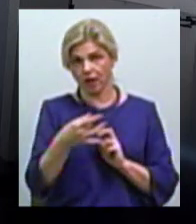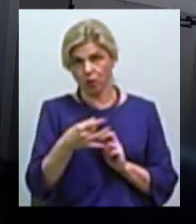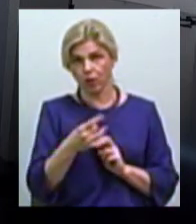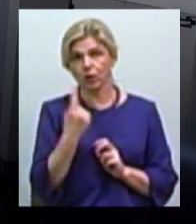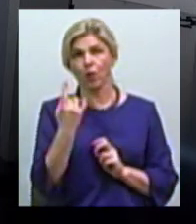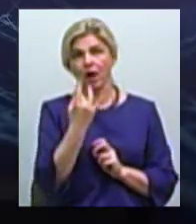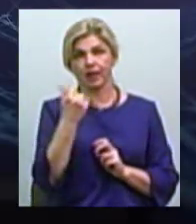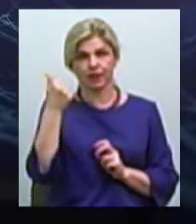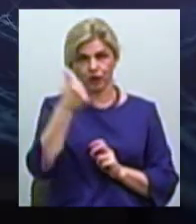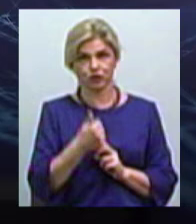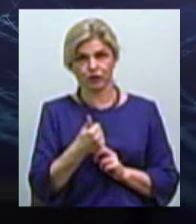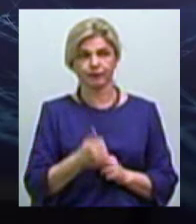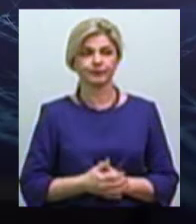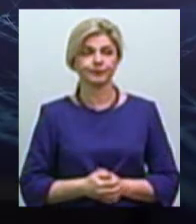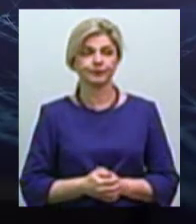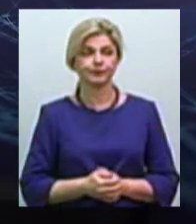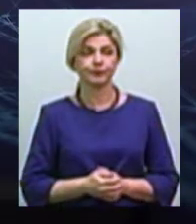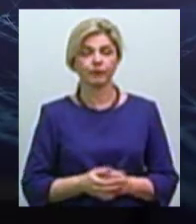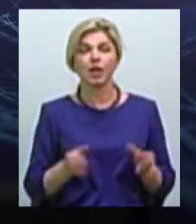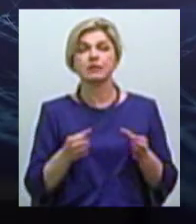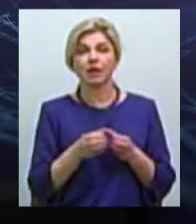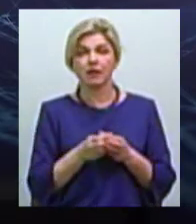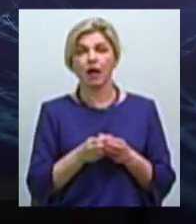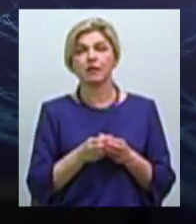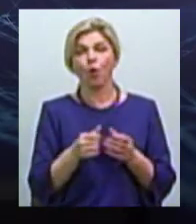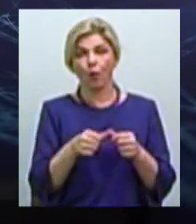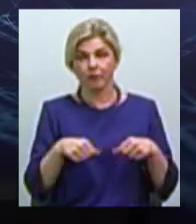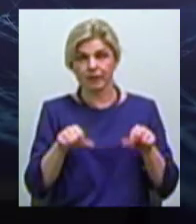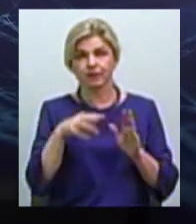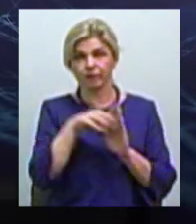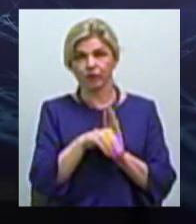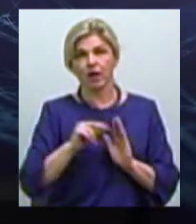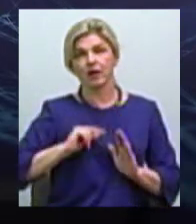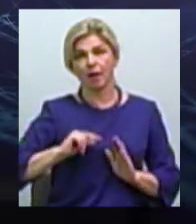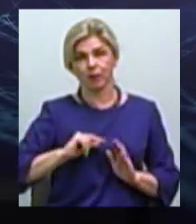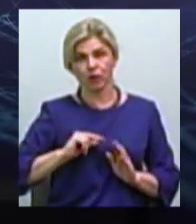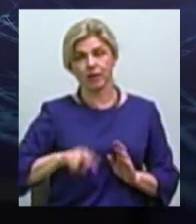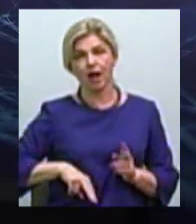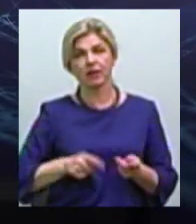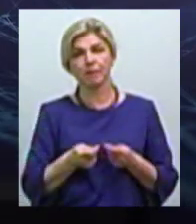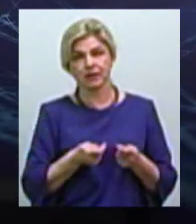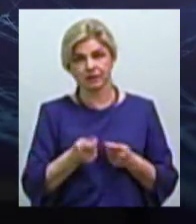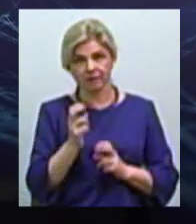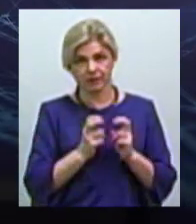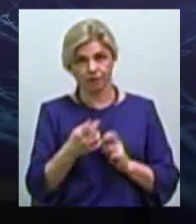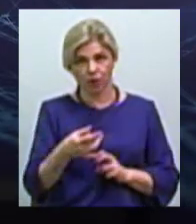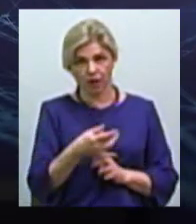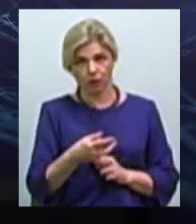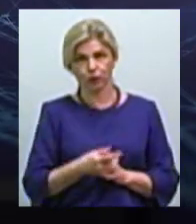на тиждень. До складу адміністративної комісії включені працівники адміністрації Заводського